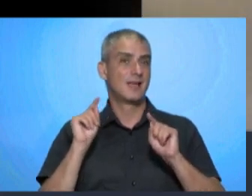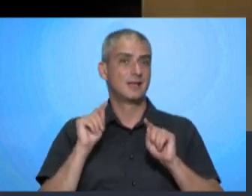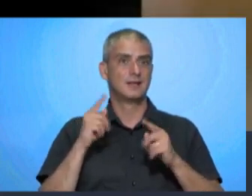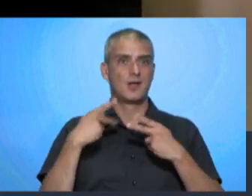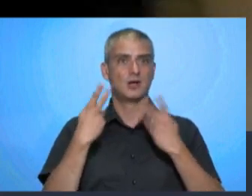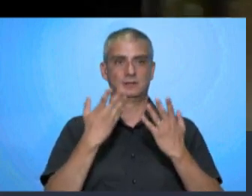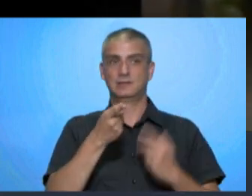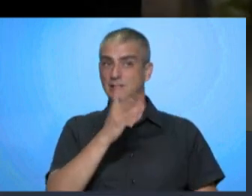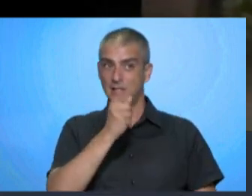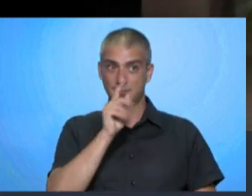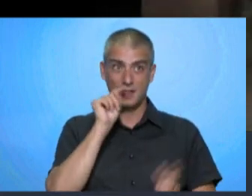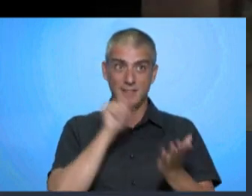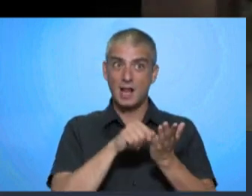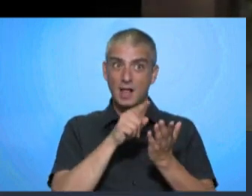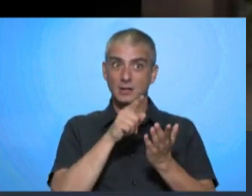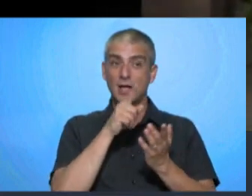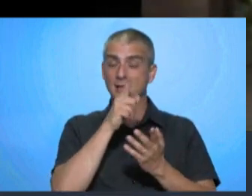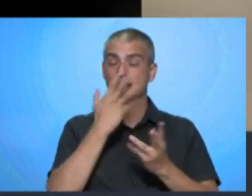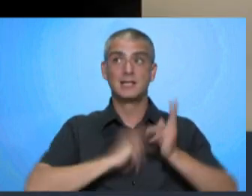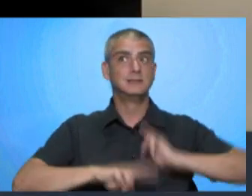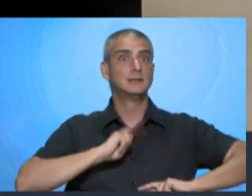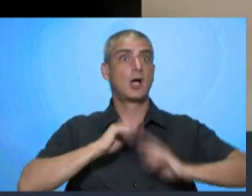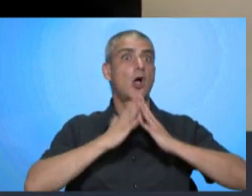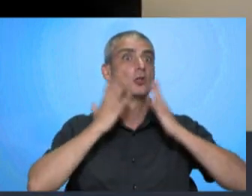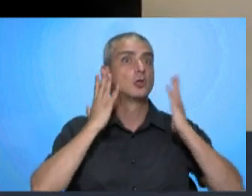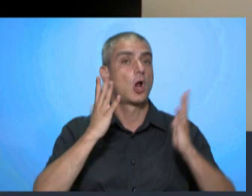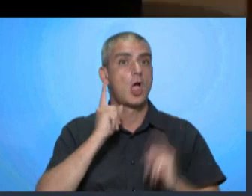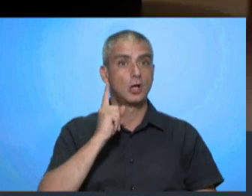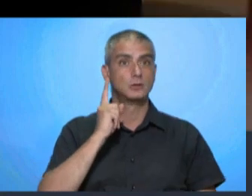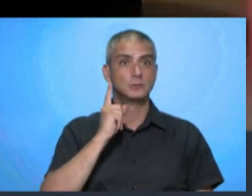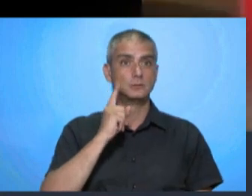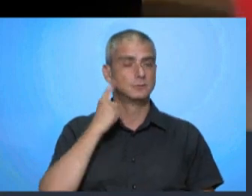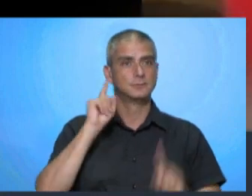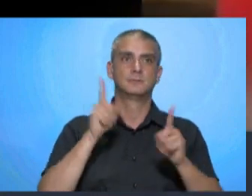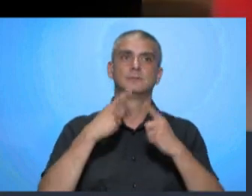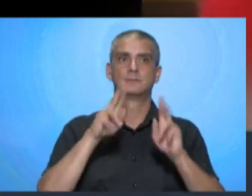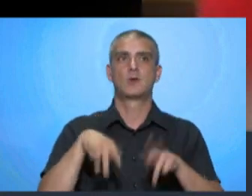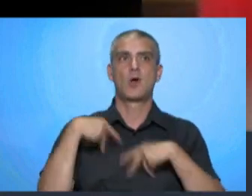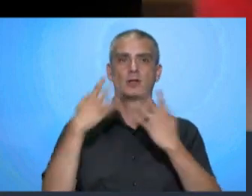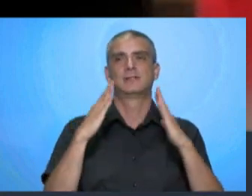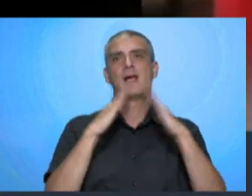Marcel, okay, if you press that button, you are in very, very big trouble. It's